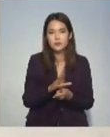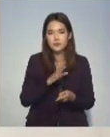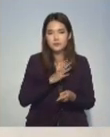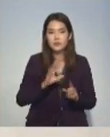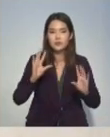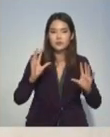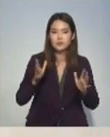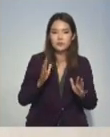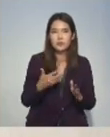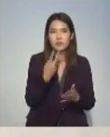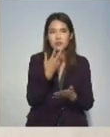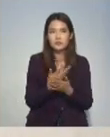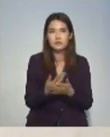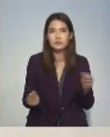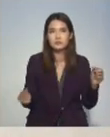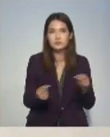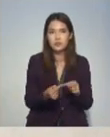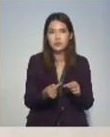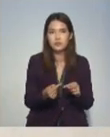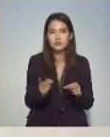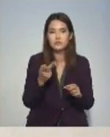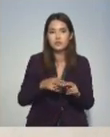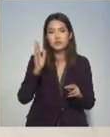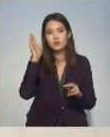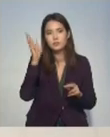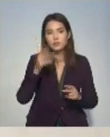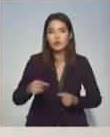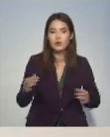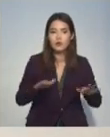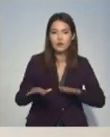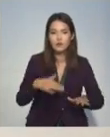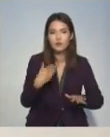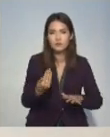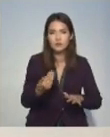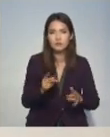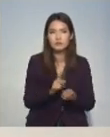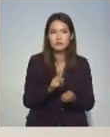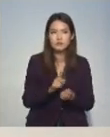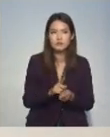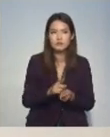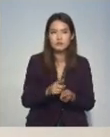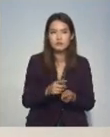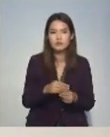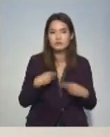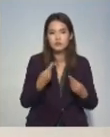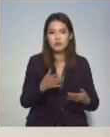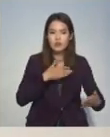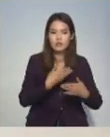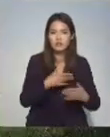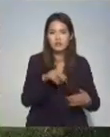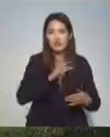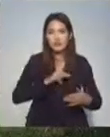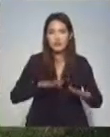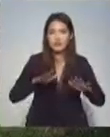и экономические последствия. Как можно решить проблему закредитованности? Необходимо создавать рабочие места, оплачиваемые рабочие